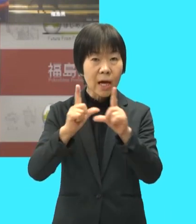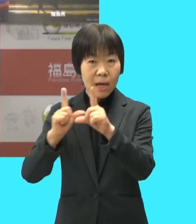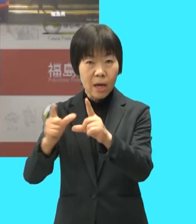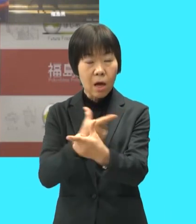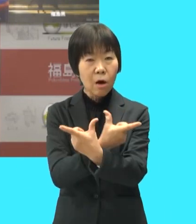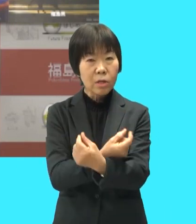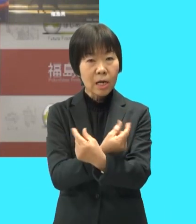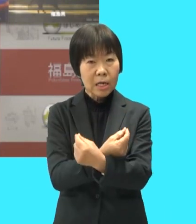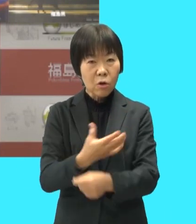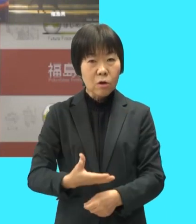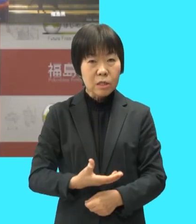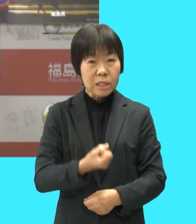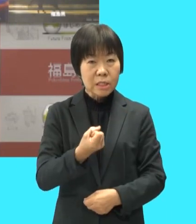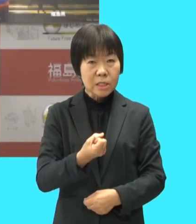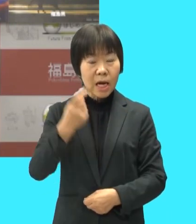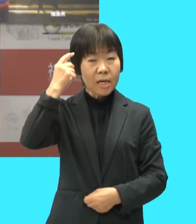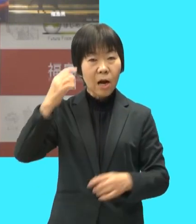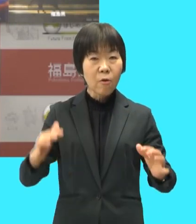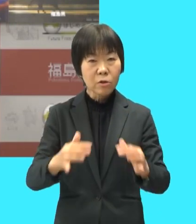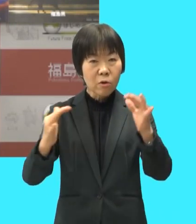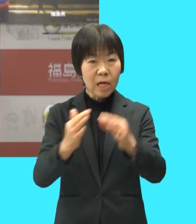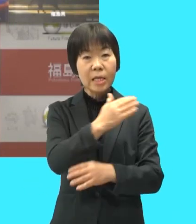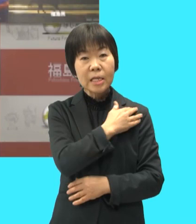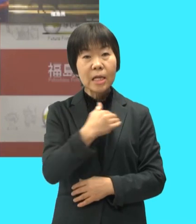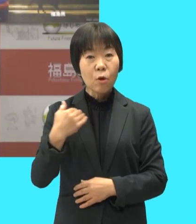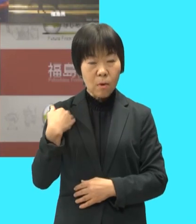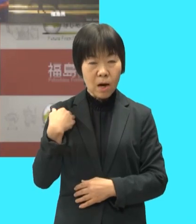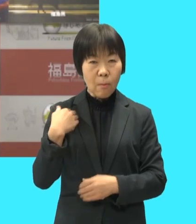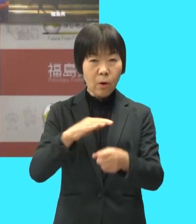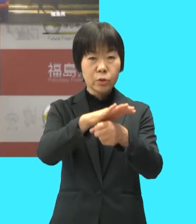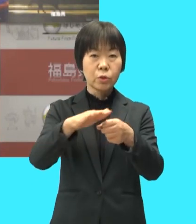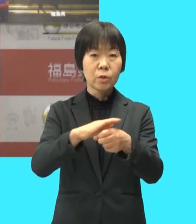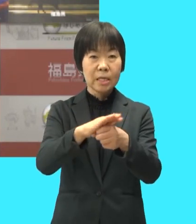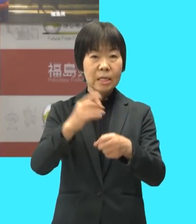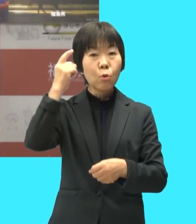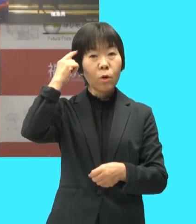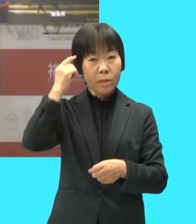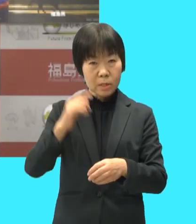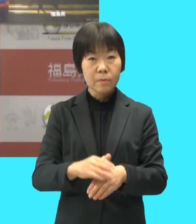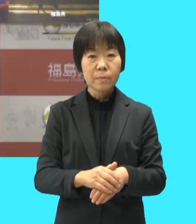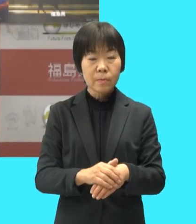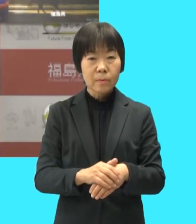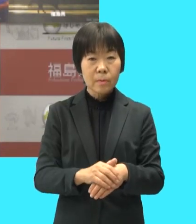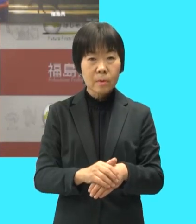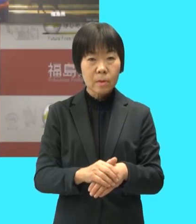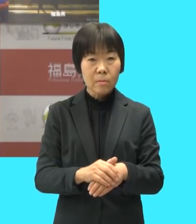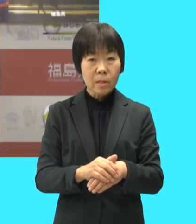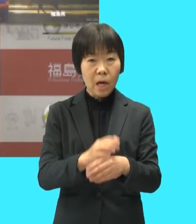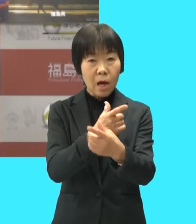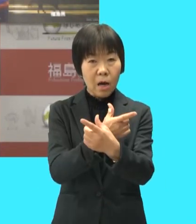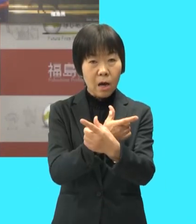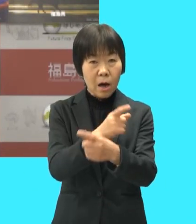の信頼感を醸成することができたことは非常に重要だったと思います。また双方